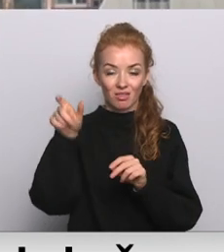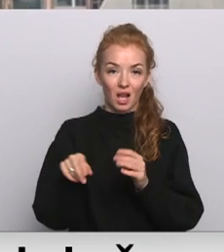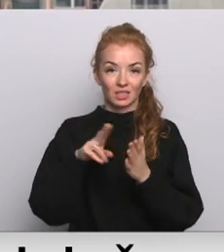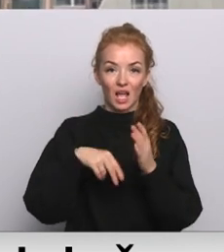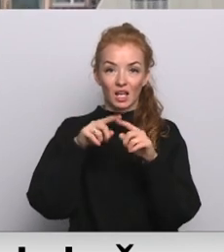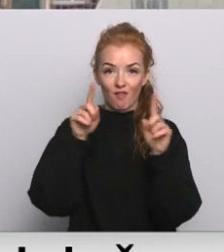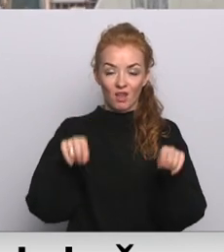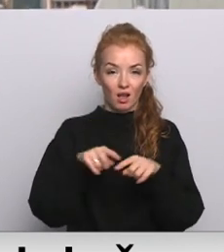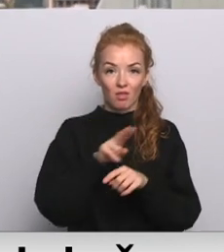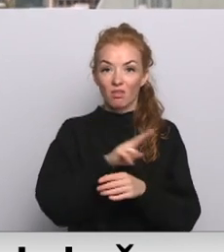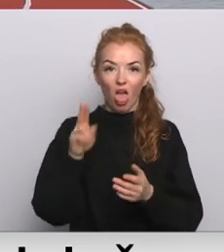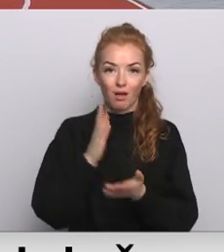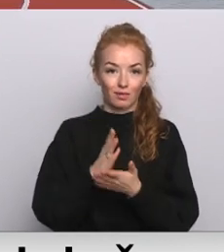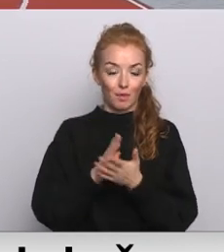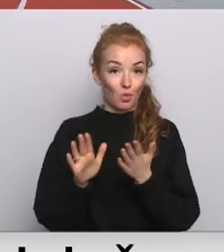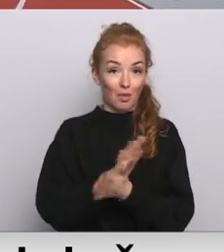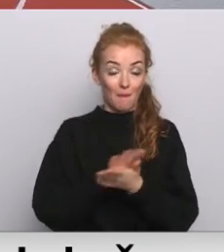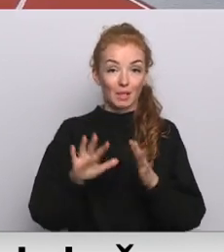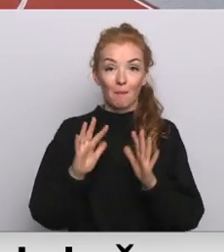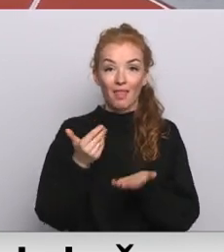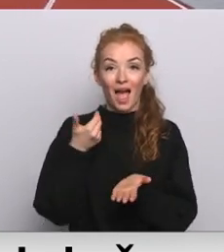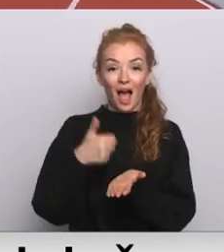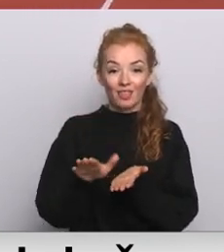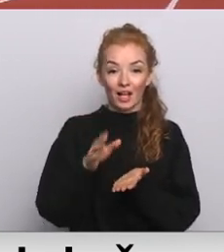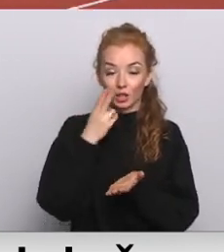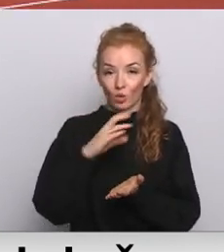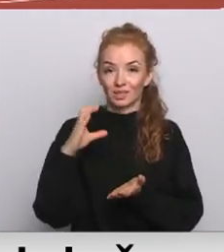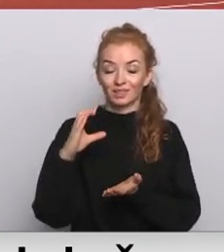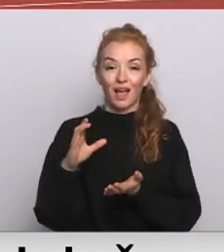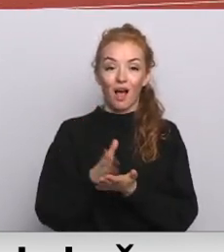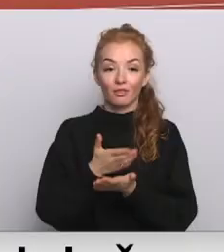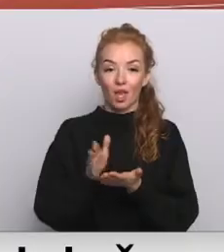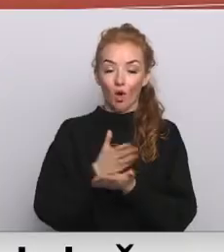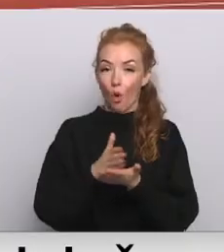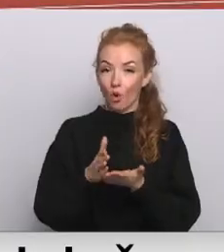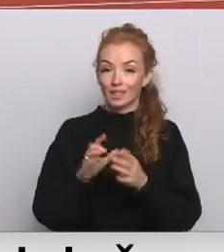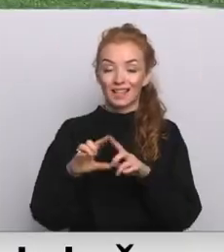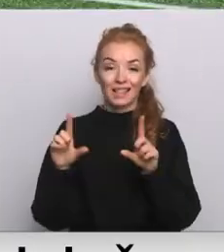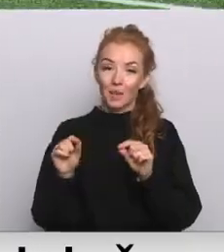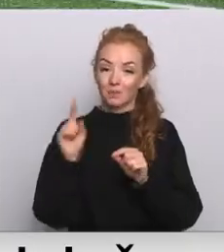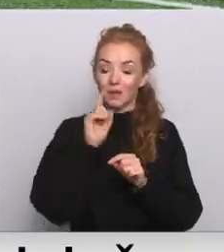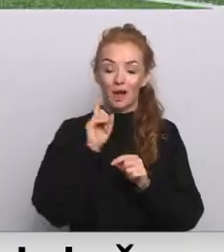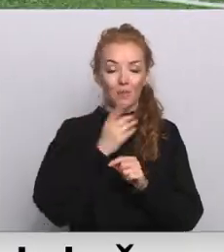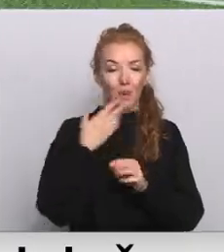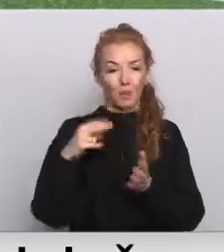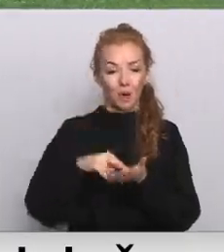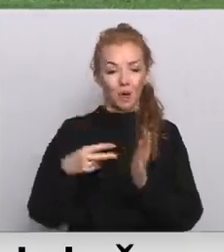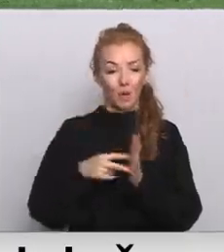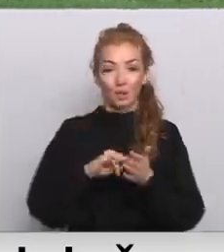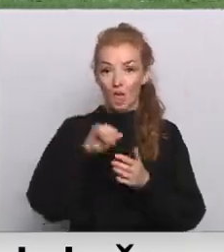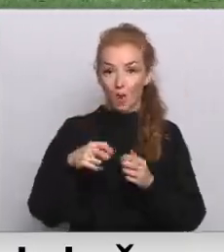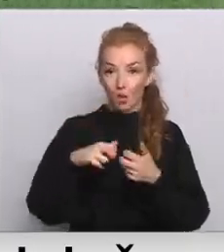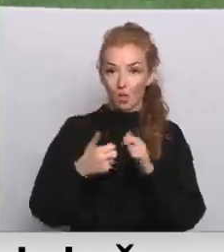certifikāta neesamību kā tādu. Tikmēr atteikties no C kategorijas treneriem dienests pagaidām nav plānojis. Ja